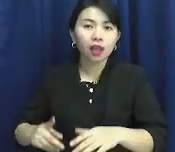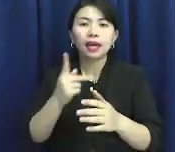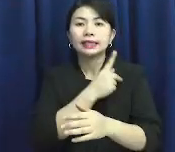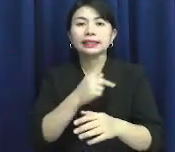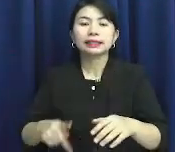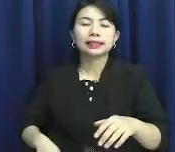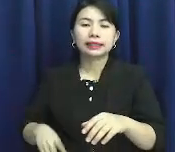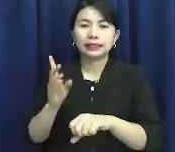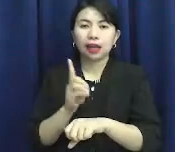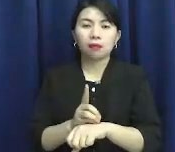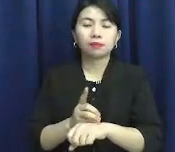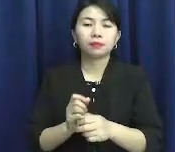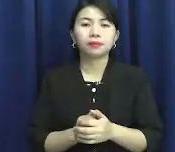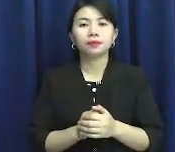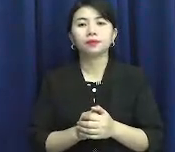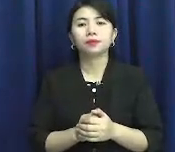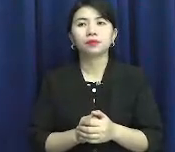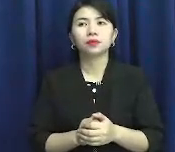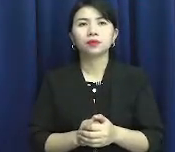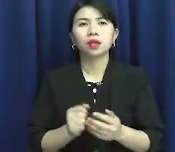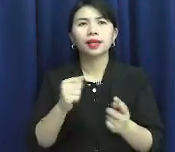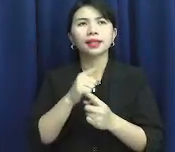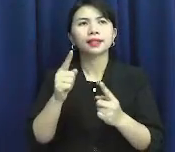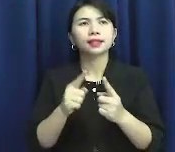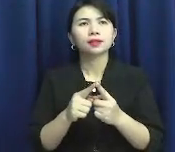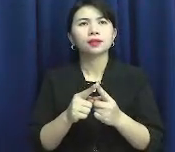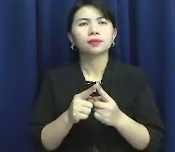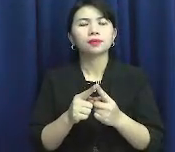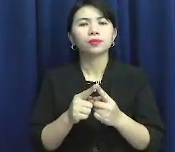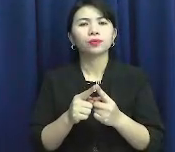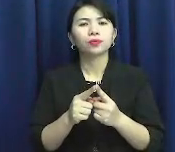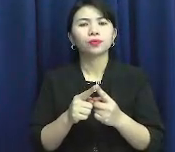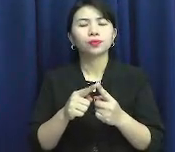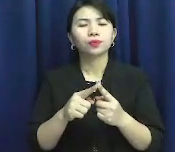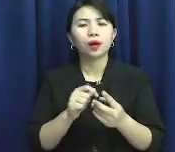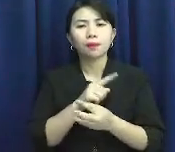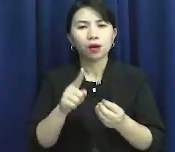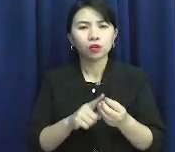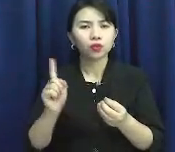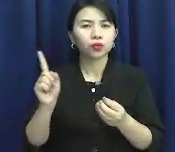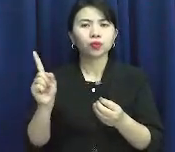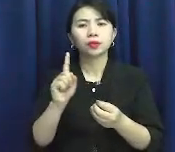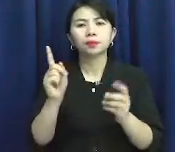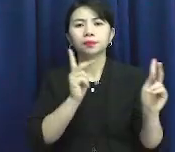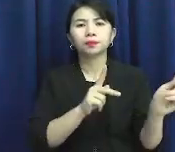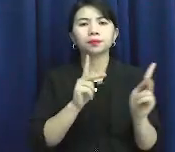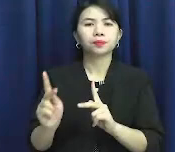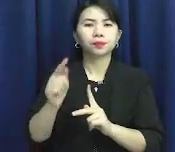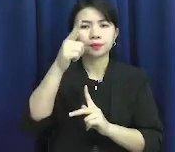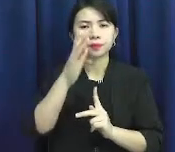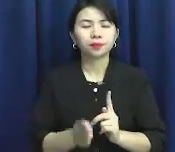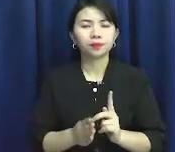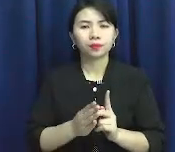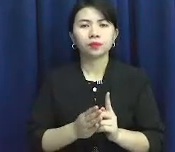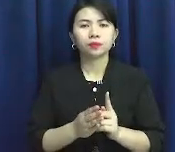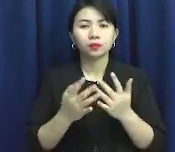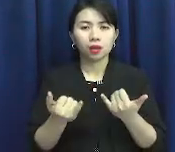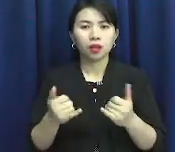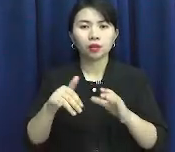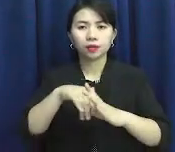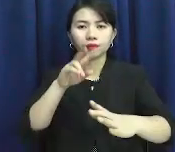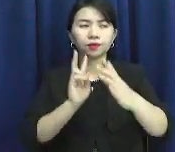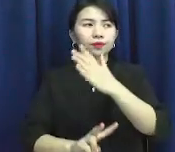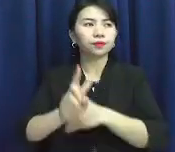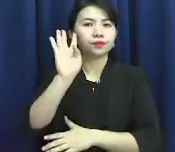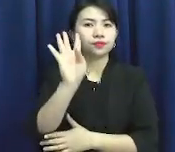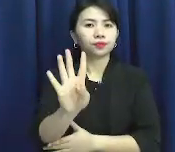Kingdom. You see, ito yung pagsiset up ng Diyos para sa Davidic Kingdom. Tingnan nyo po sa verse 1. And there shall come forth a rod out of the stem